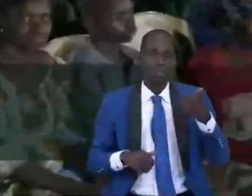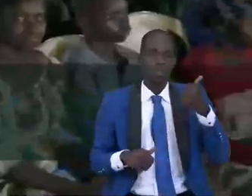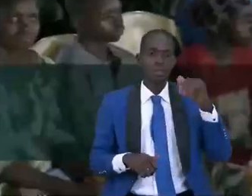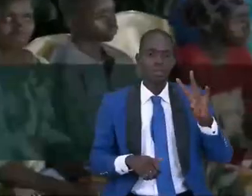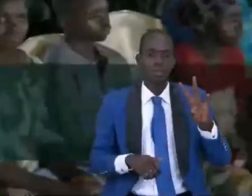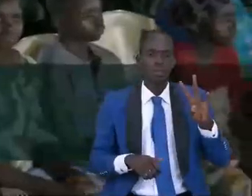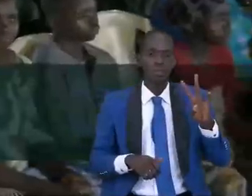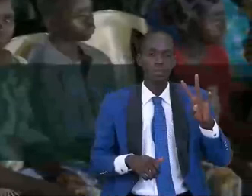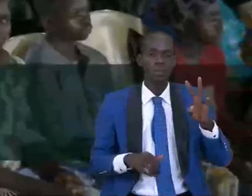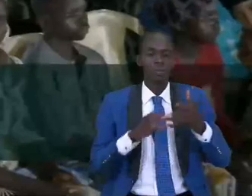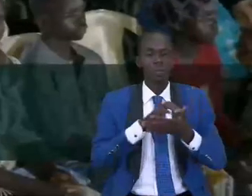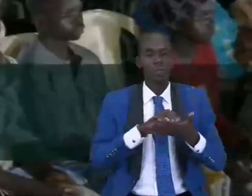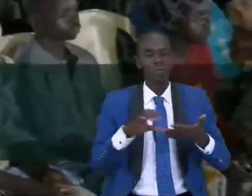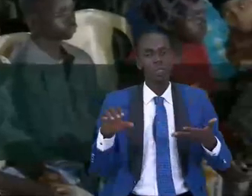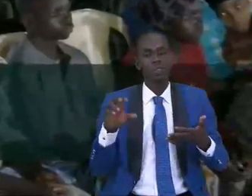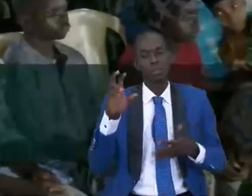17,